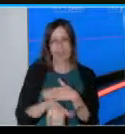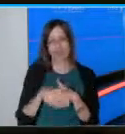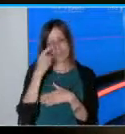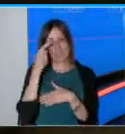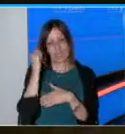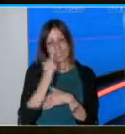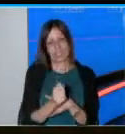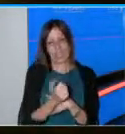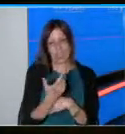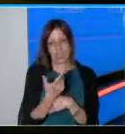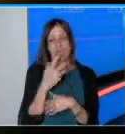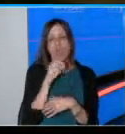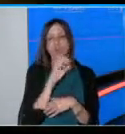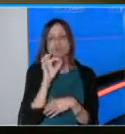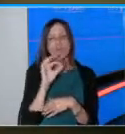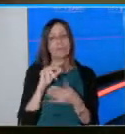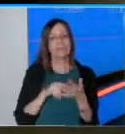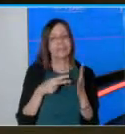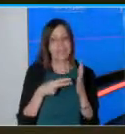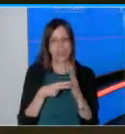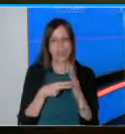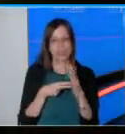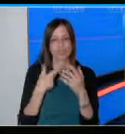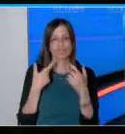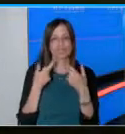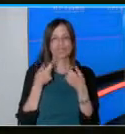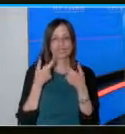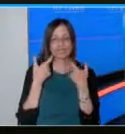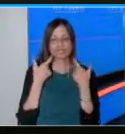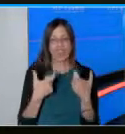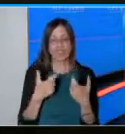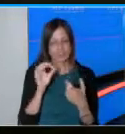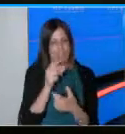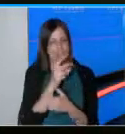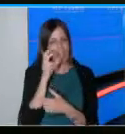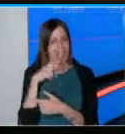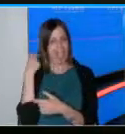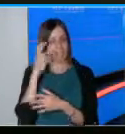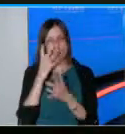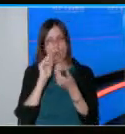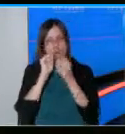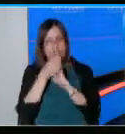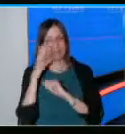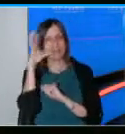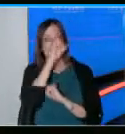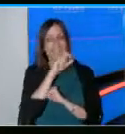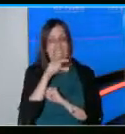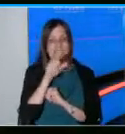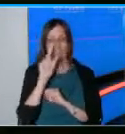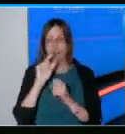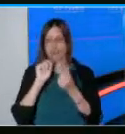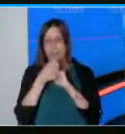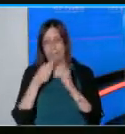נרציחה. העניין של מדיניות אכיפה כלפי ערבים, זה אם לא משנים את התפיסה הזאת ולא